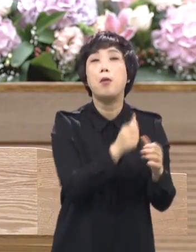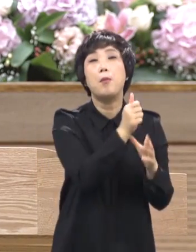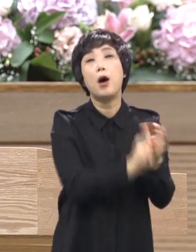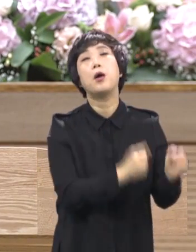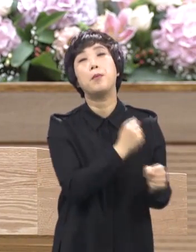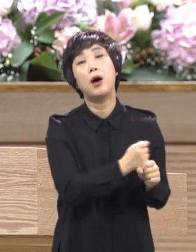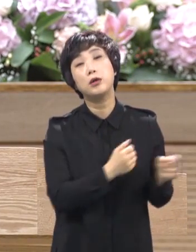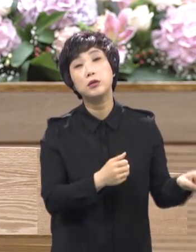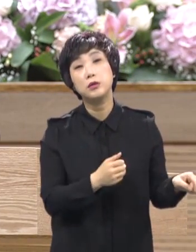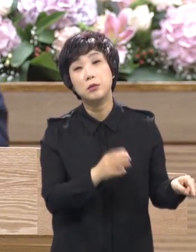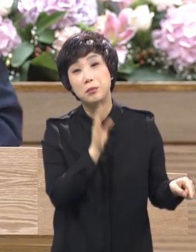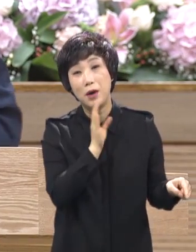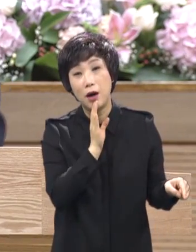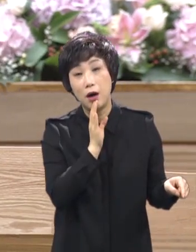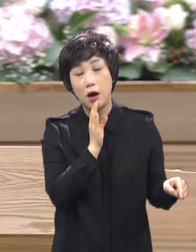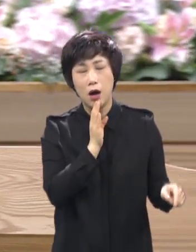것들.